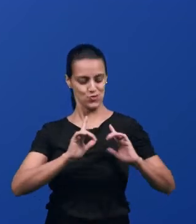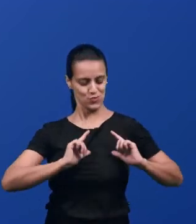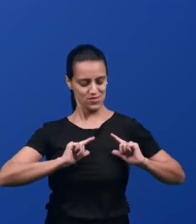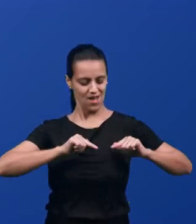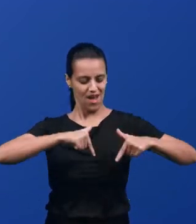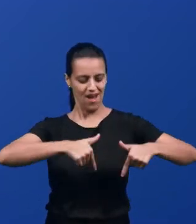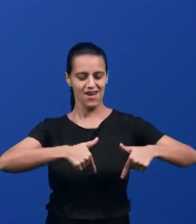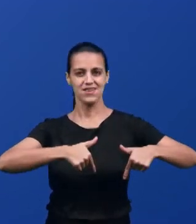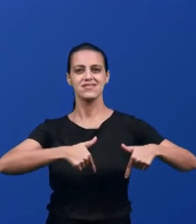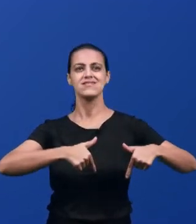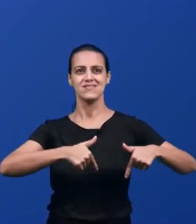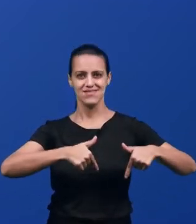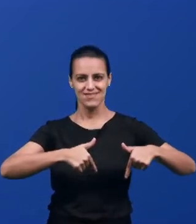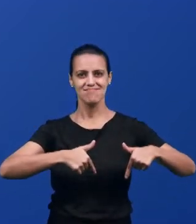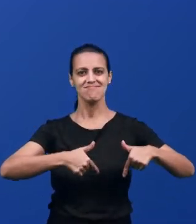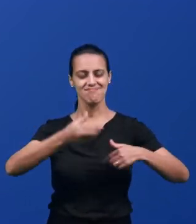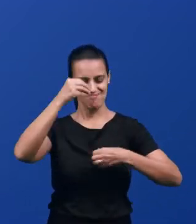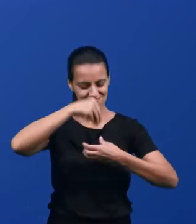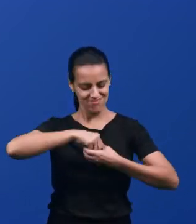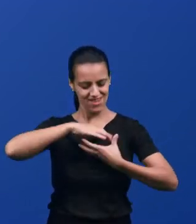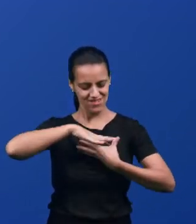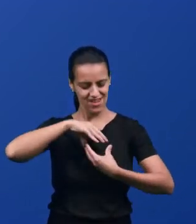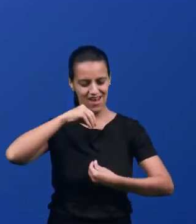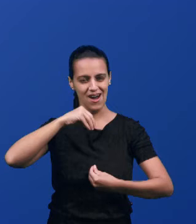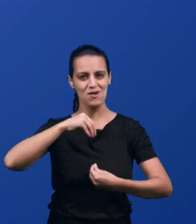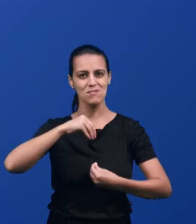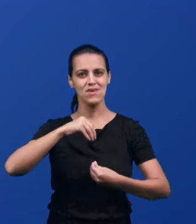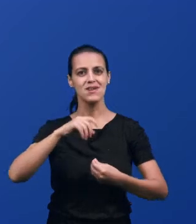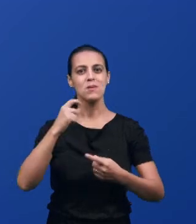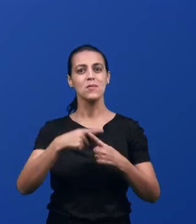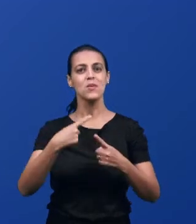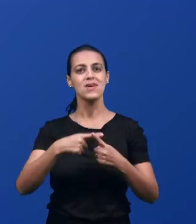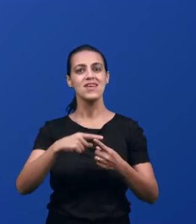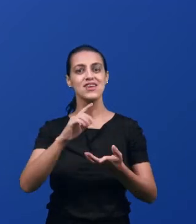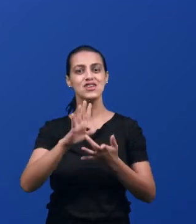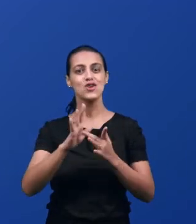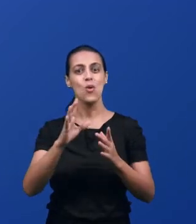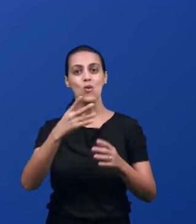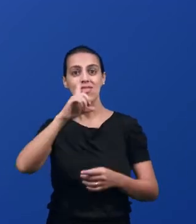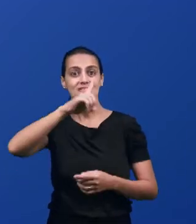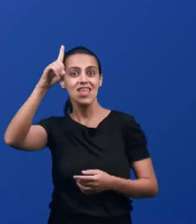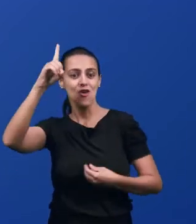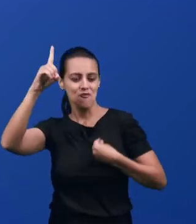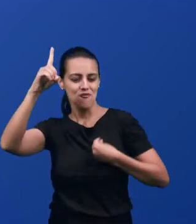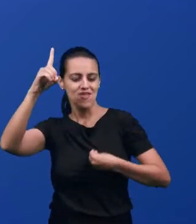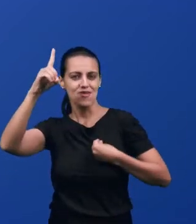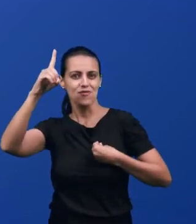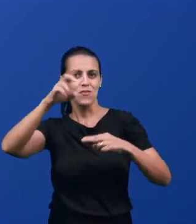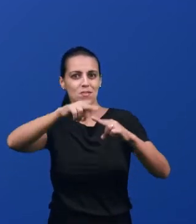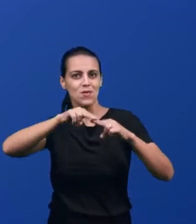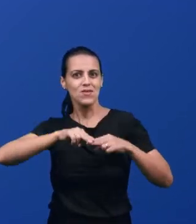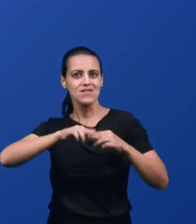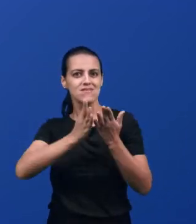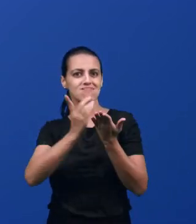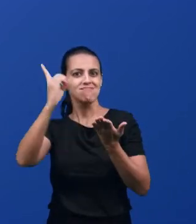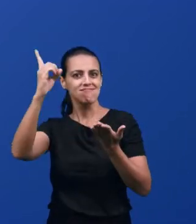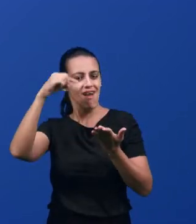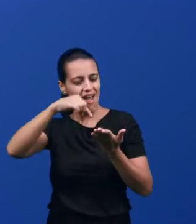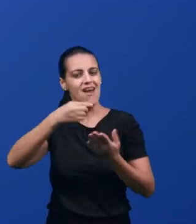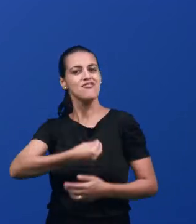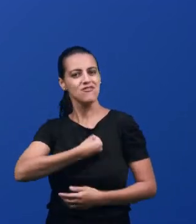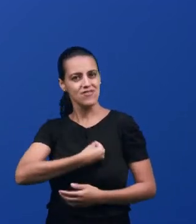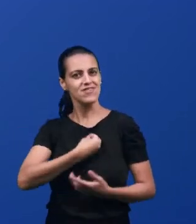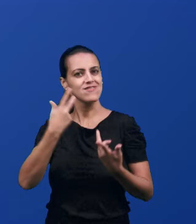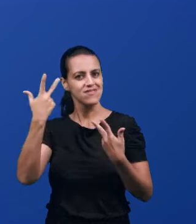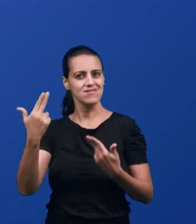que c'est la venue de Jésus, la vie de Jésus qui opère et agit dans l'homme. L'auteur de cette parole est vivant. C'est